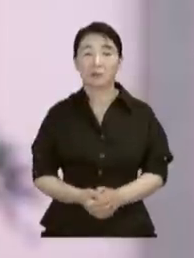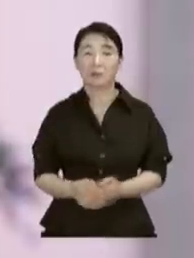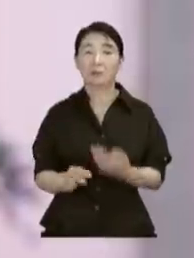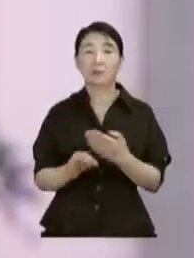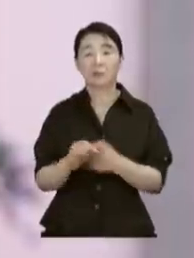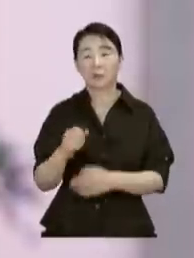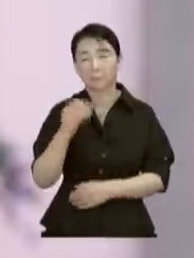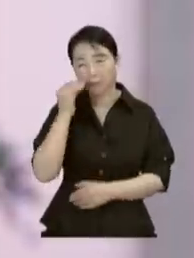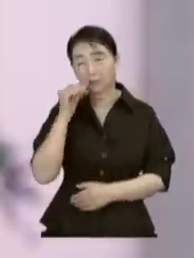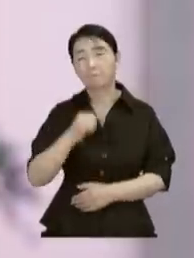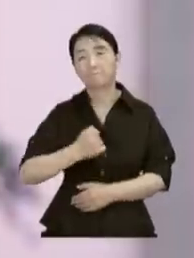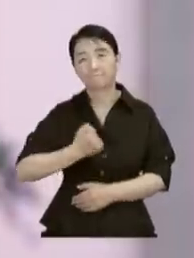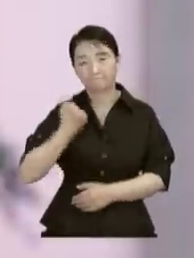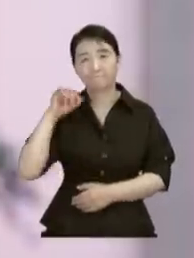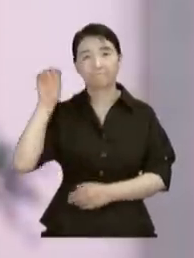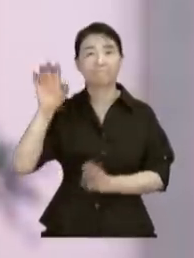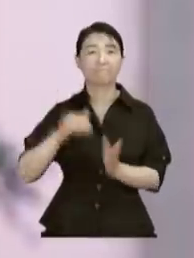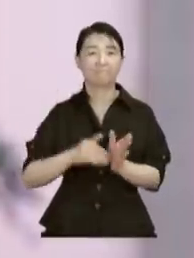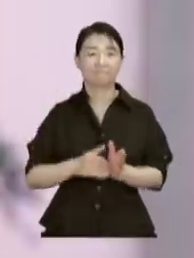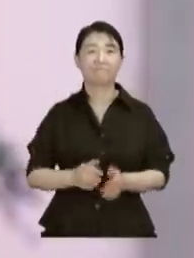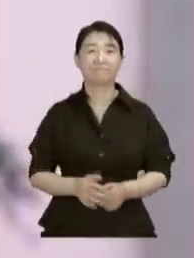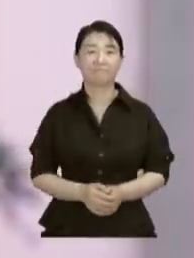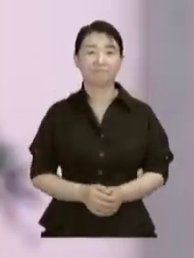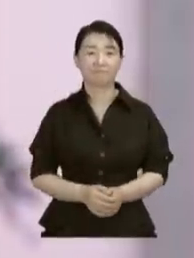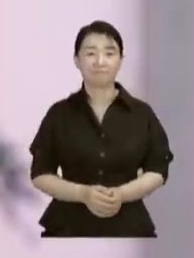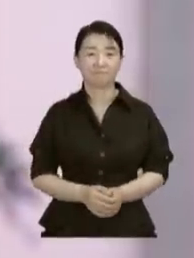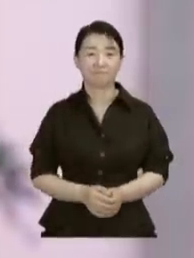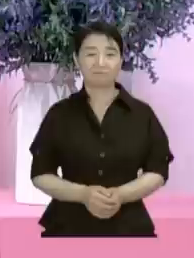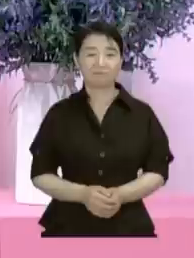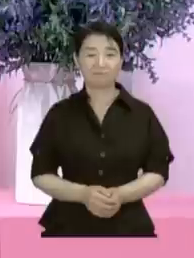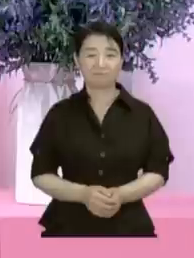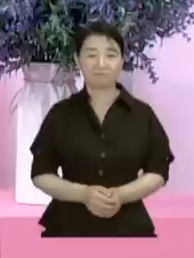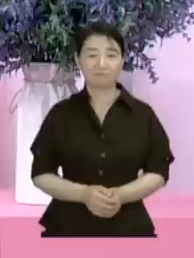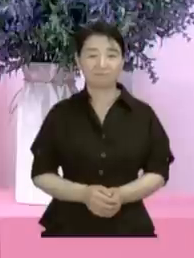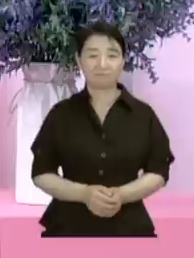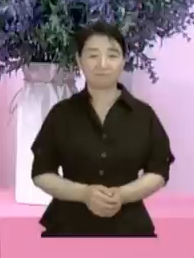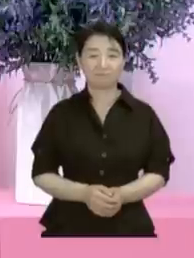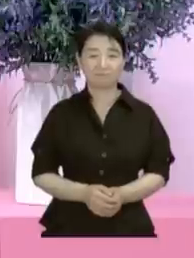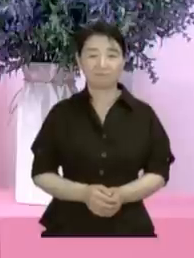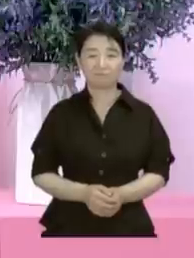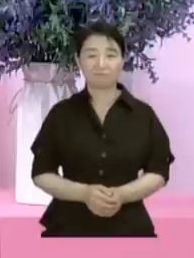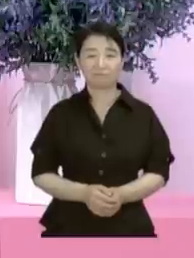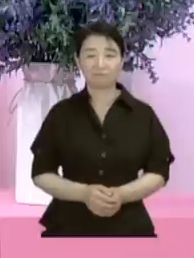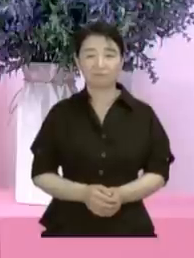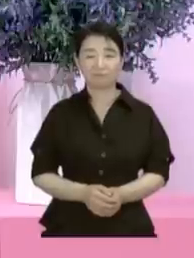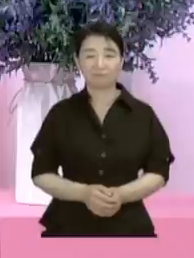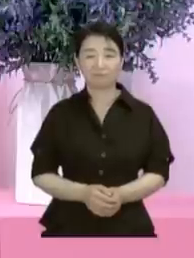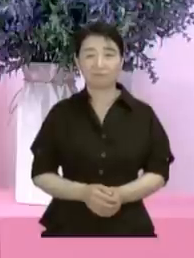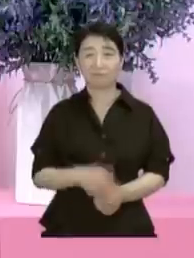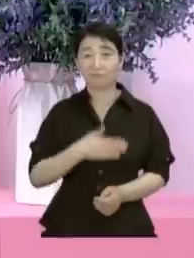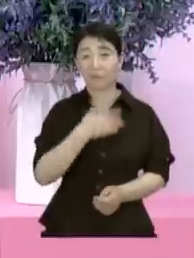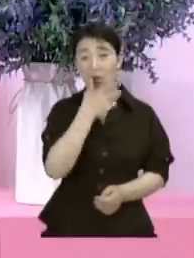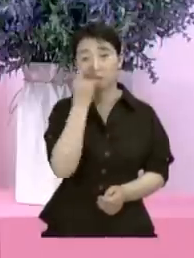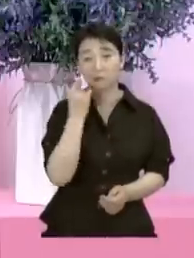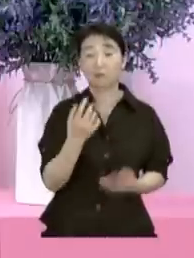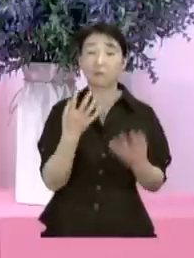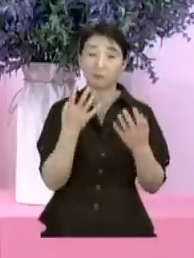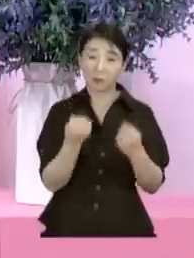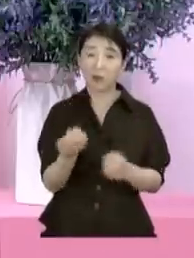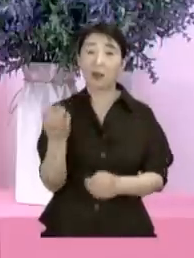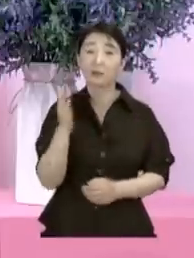그러면 하나님 순종하겠습니다. 그러셨구나. 네. 그러면 하나님 제가